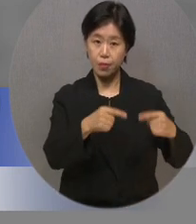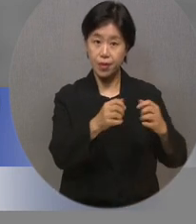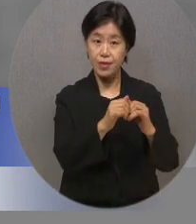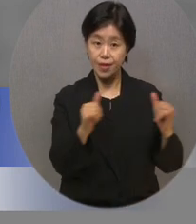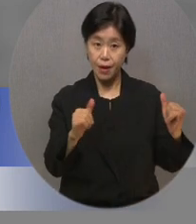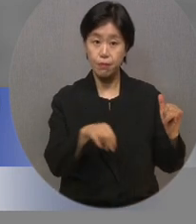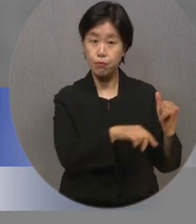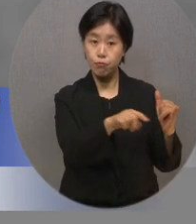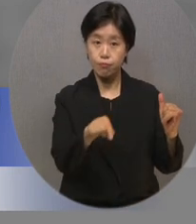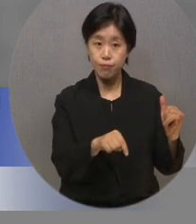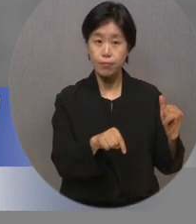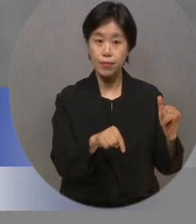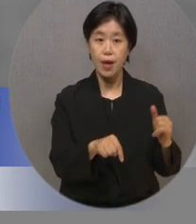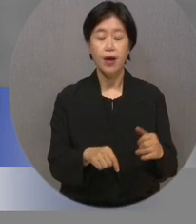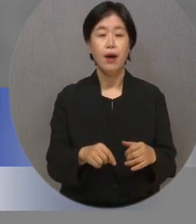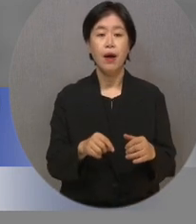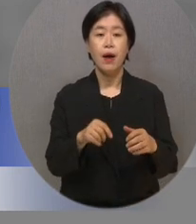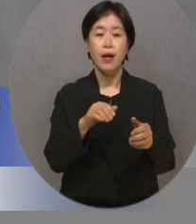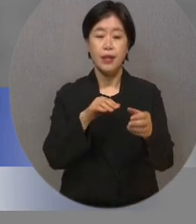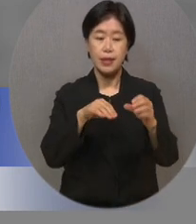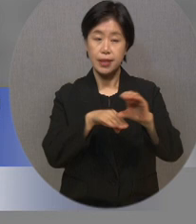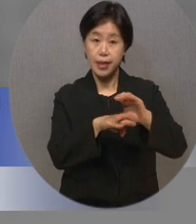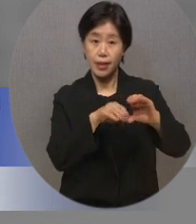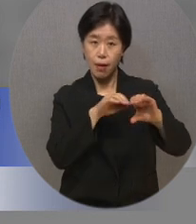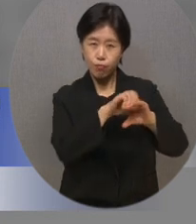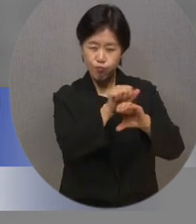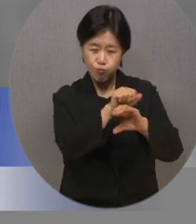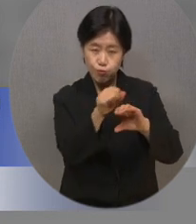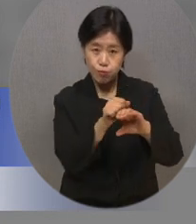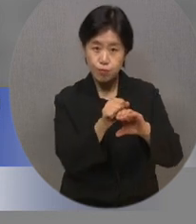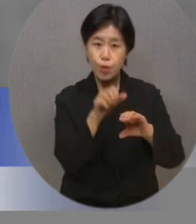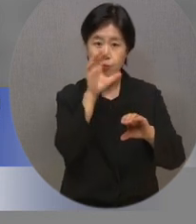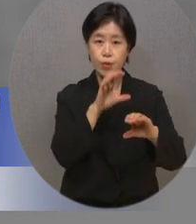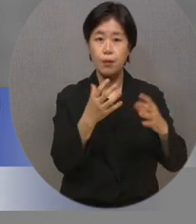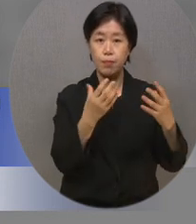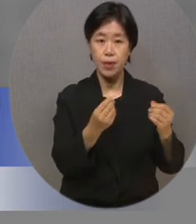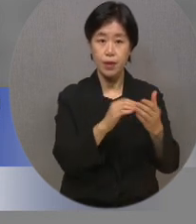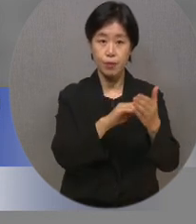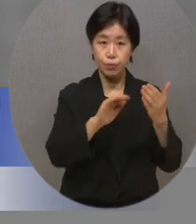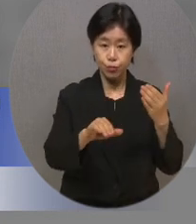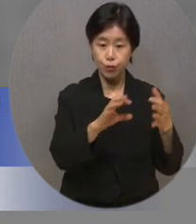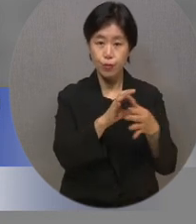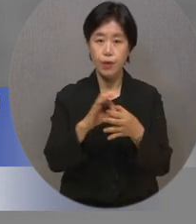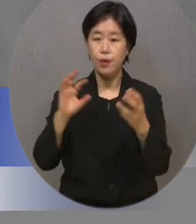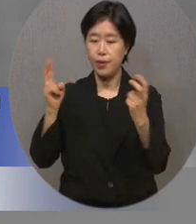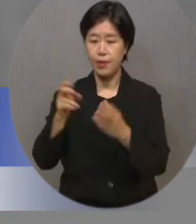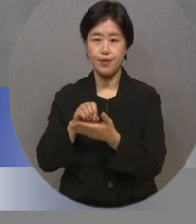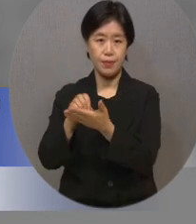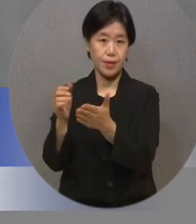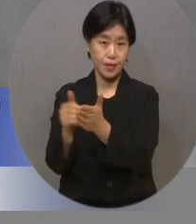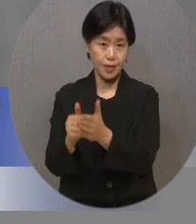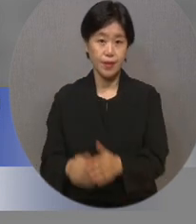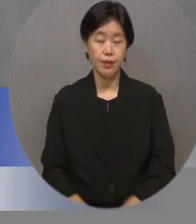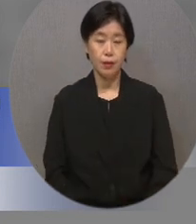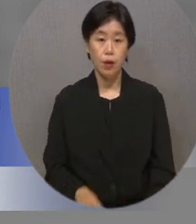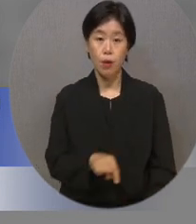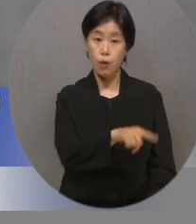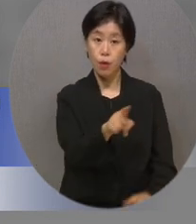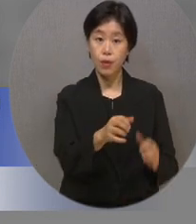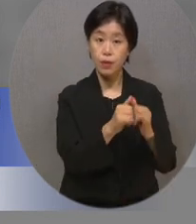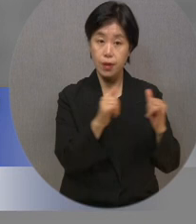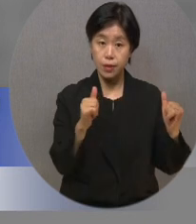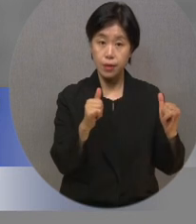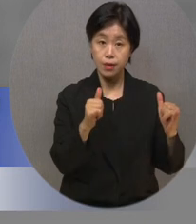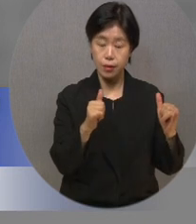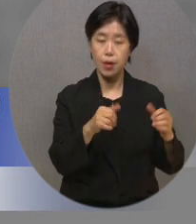직업훈련생들은이 센터에 세차 훈련을 마치고 지역 기업에 입사한 직원들이라고 합니다 이들은 센터에서